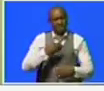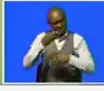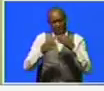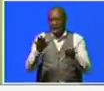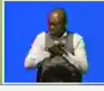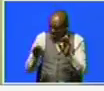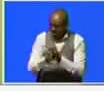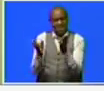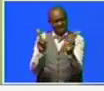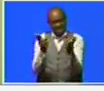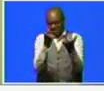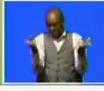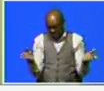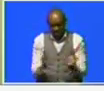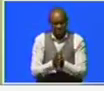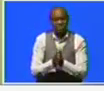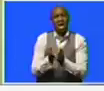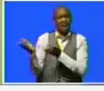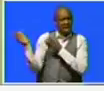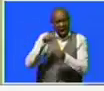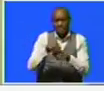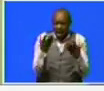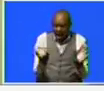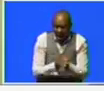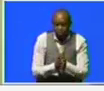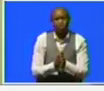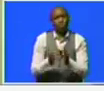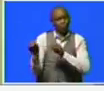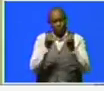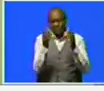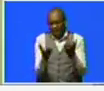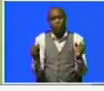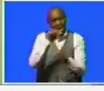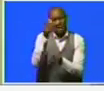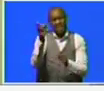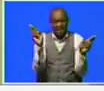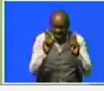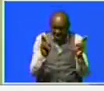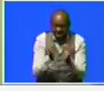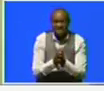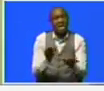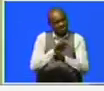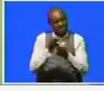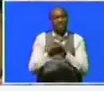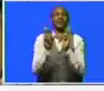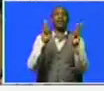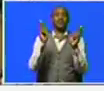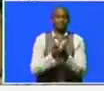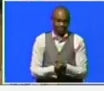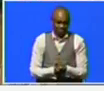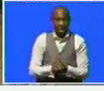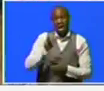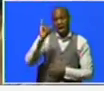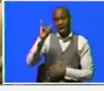material, we have the logistics. Logistics meaning vehicles, movement, whatnot. We have everything set. Tume